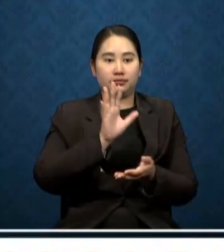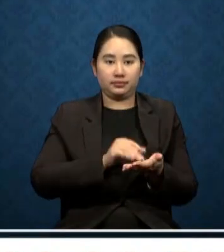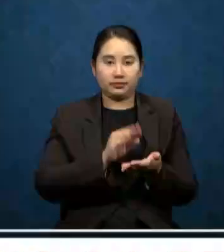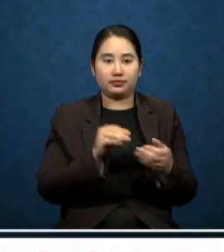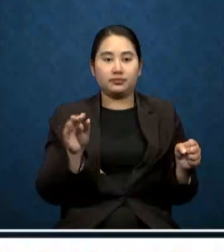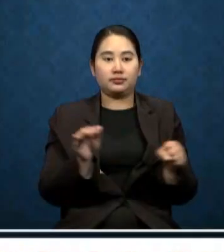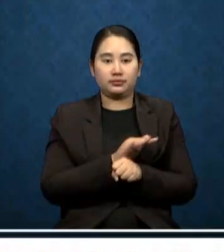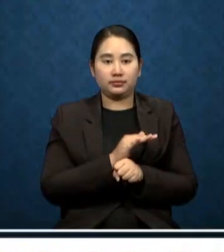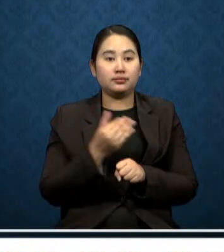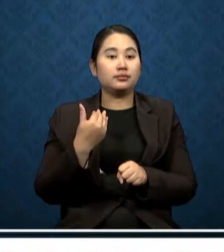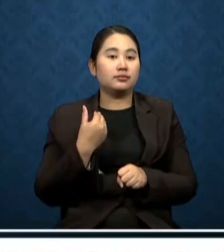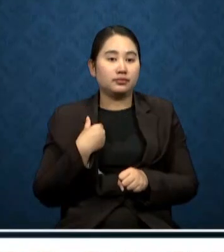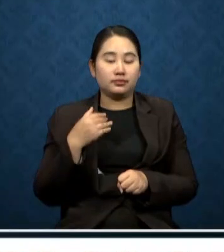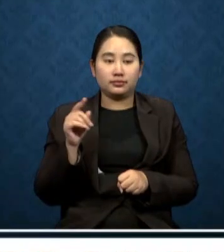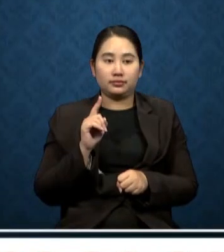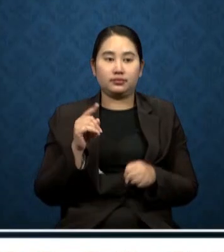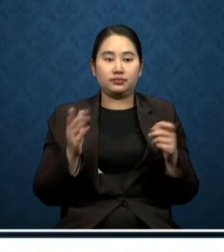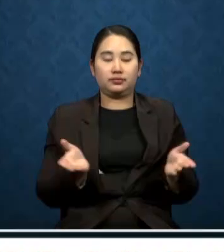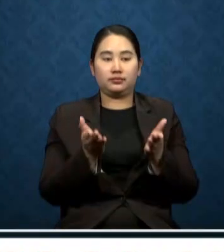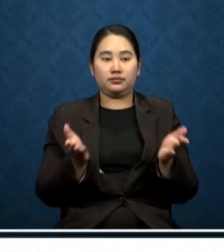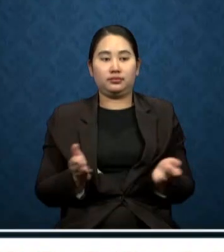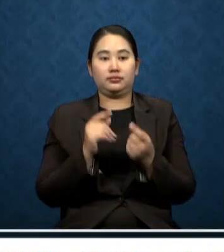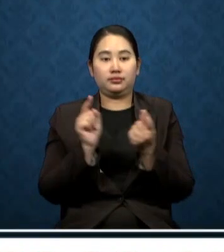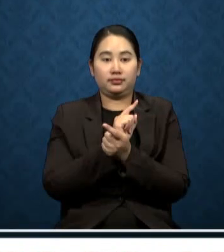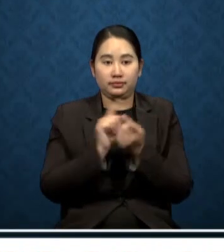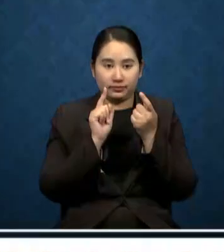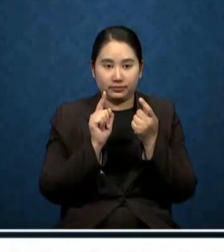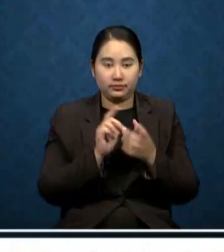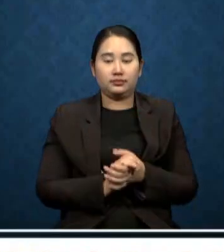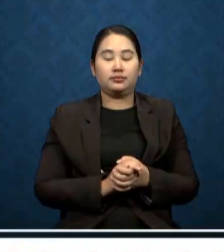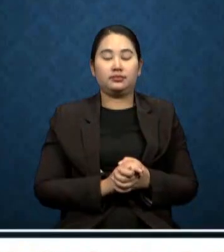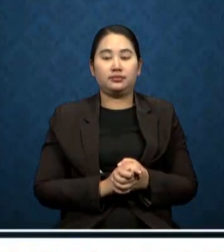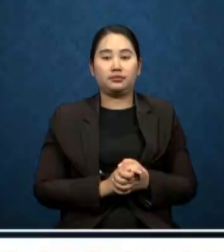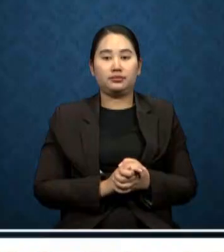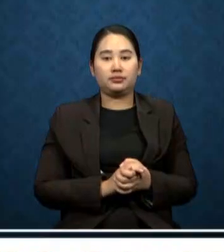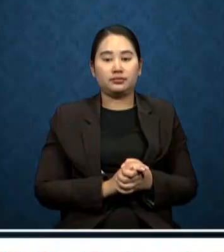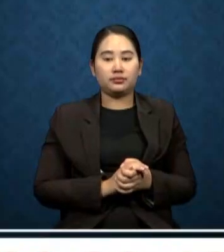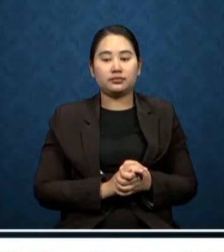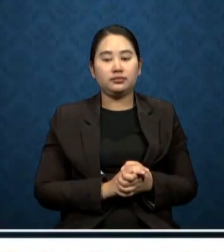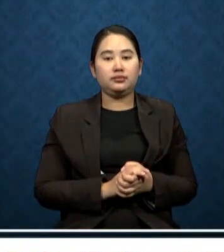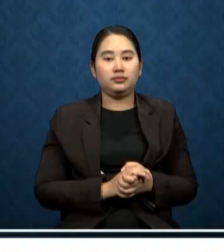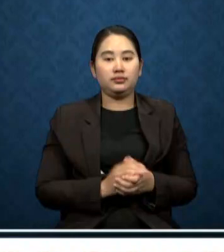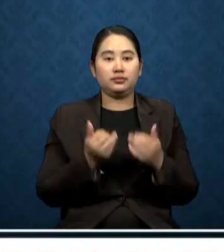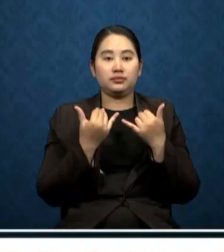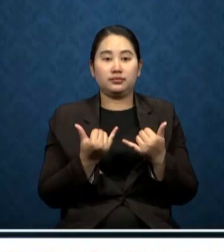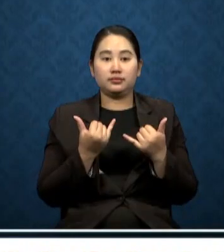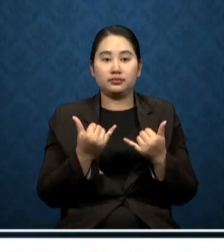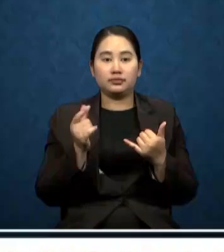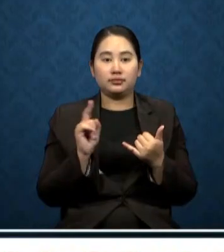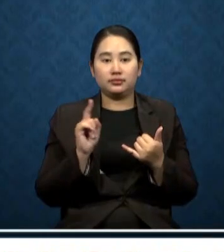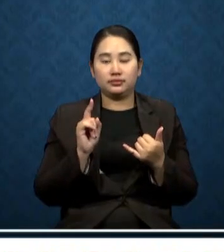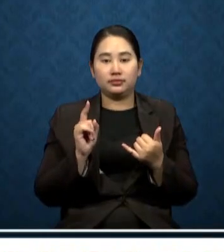ด้นเพรา ก บรรณ liberationเพื่ส่เสริม พษาอ labelsเพื่ สงคมปัจจุบันuz? การ จด Voiceเพื่อ